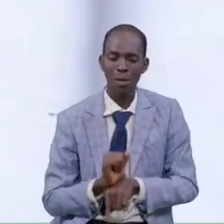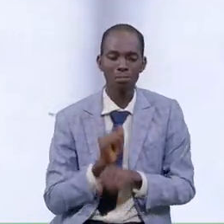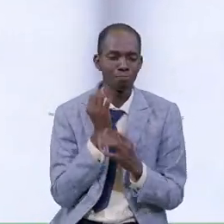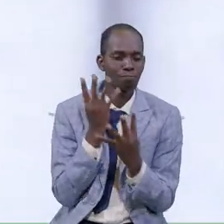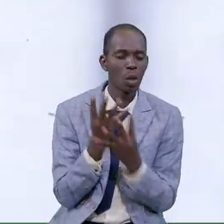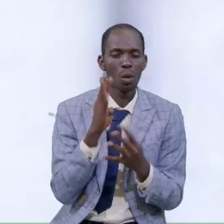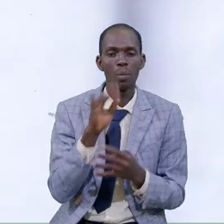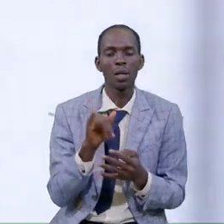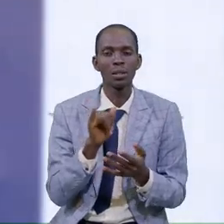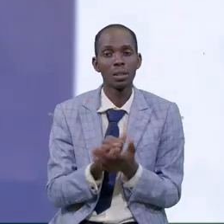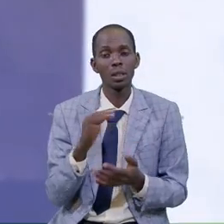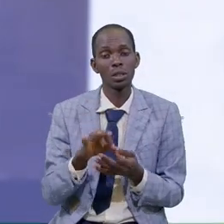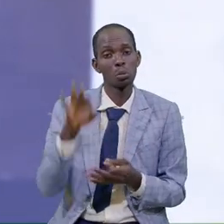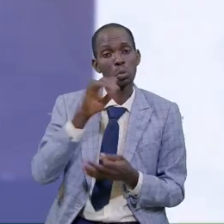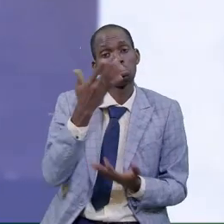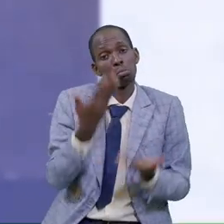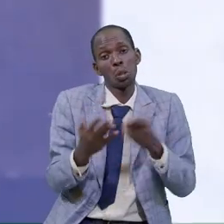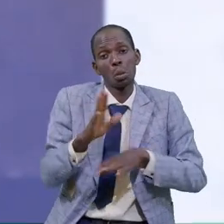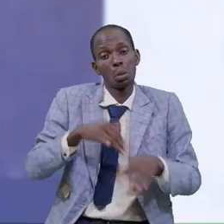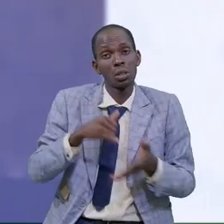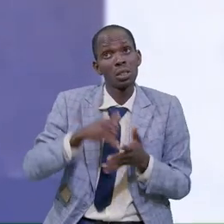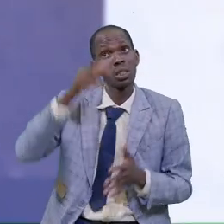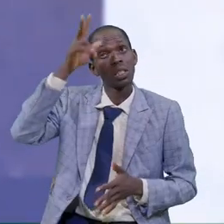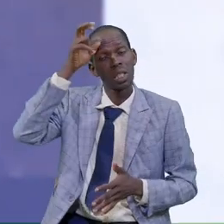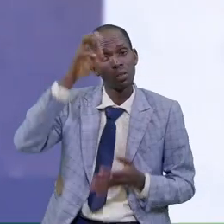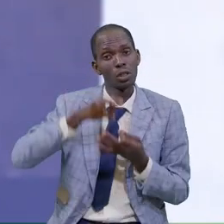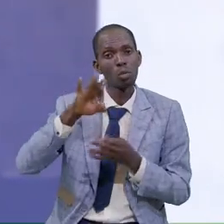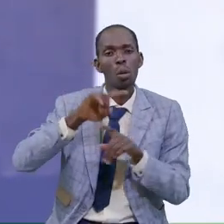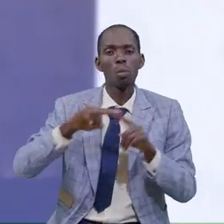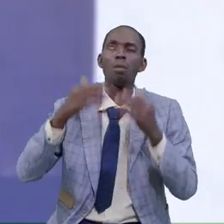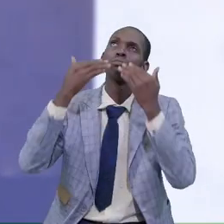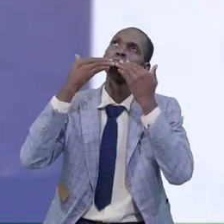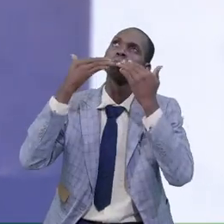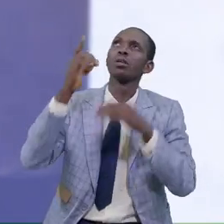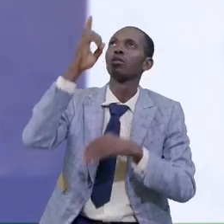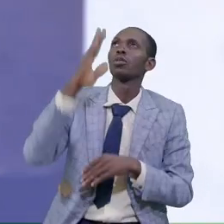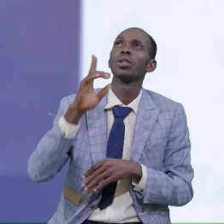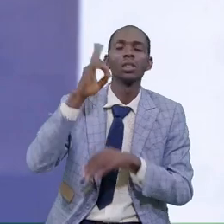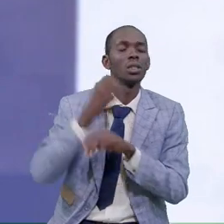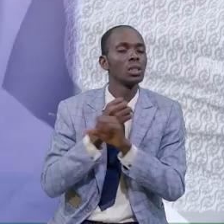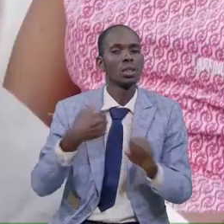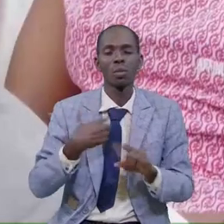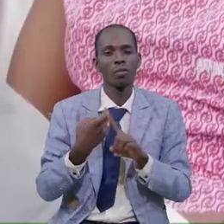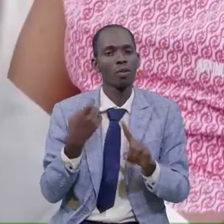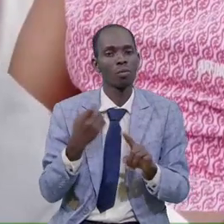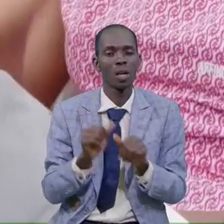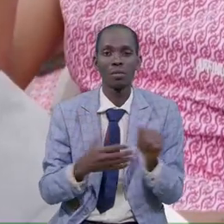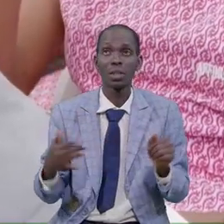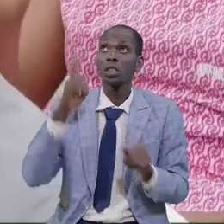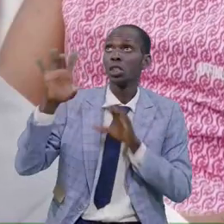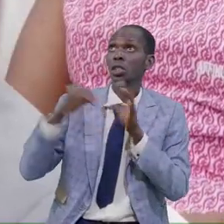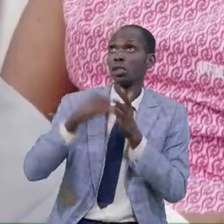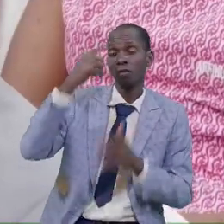démons. Mais Dieu merci, le Seigneur m'a sauvé de toutes choses. Il l'a fait pour moi, il le fera pour toi.